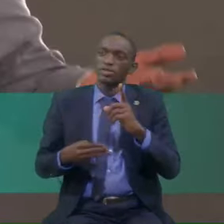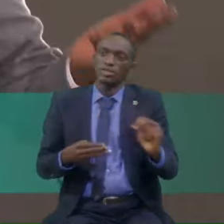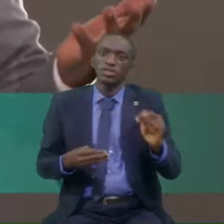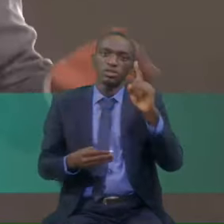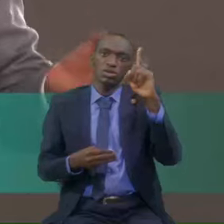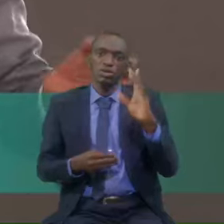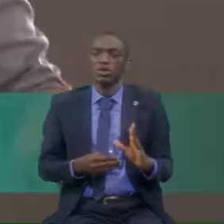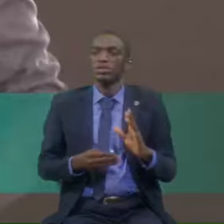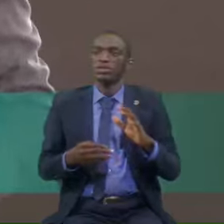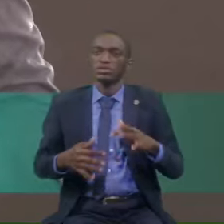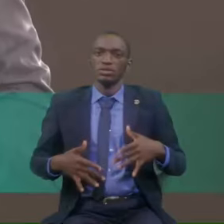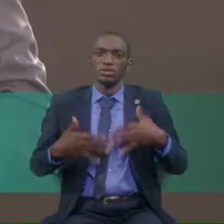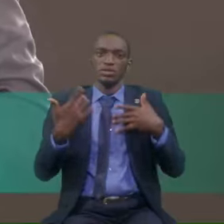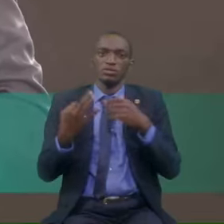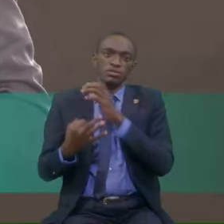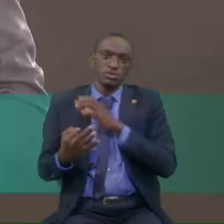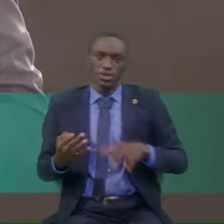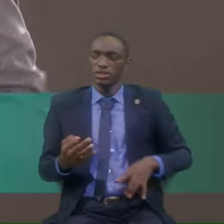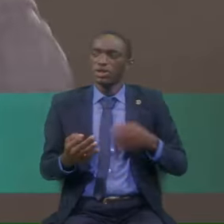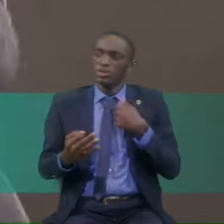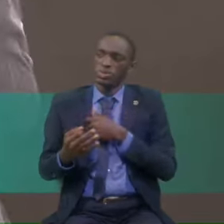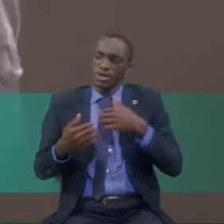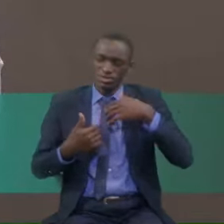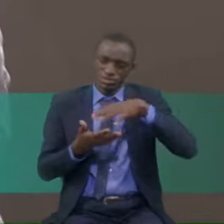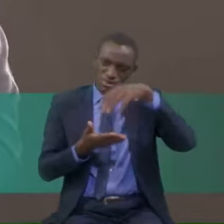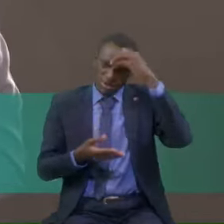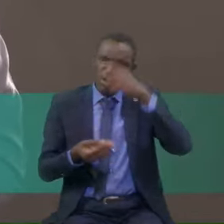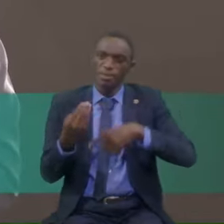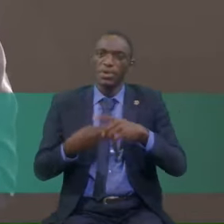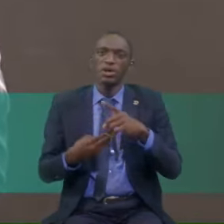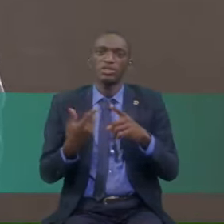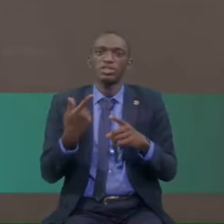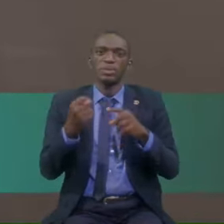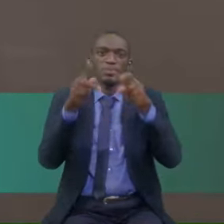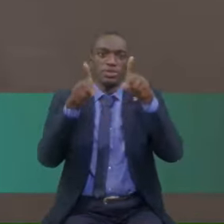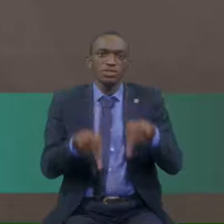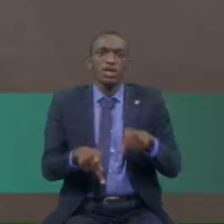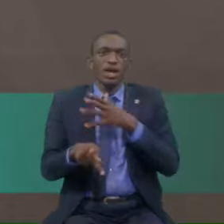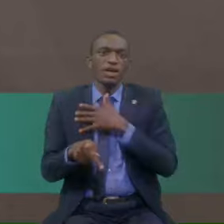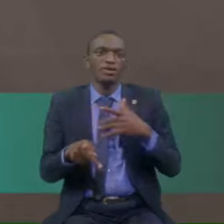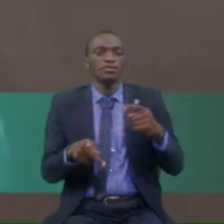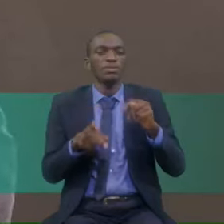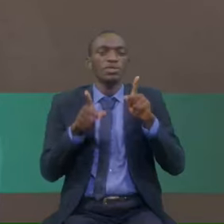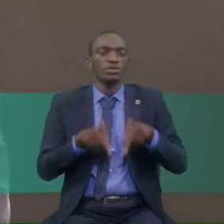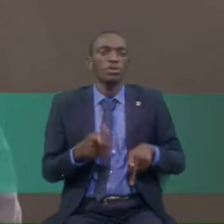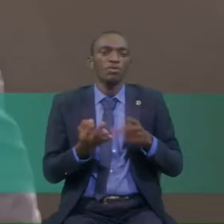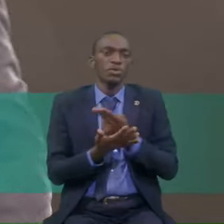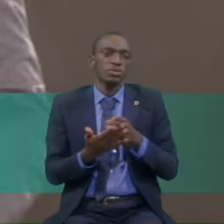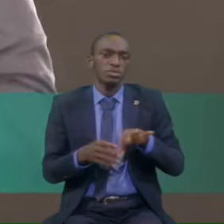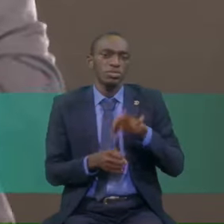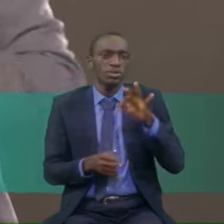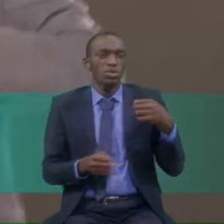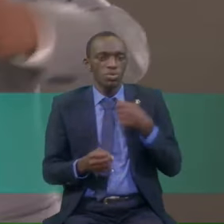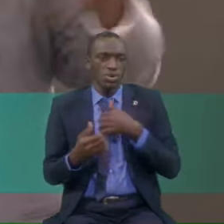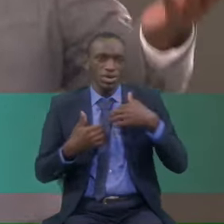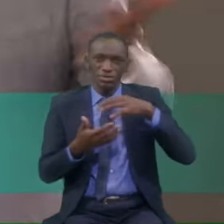pas appris sur la personne, la personnalité de Jésus-Christ? Est-ce que nous n'avons pas appris